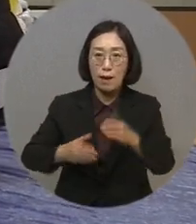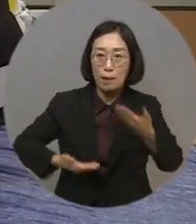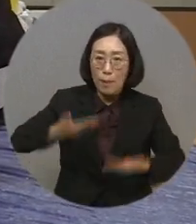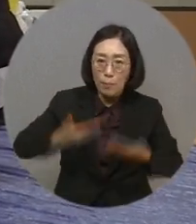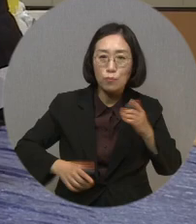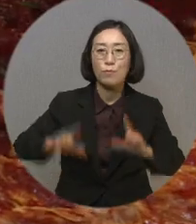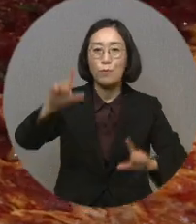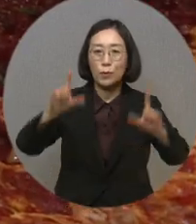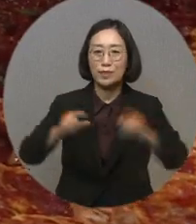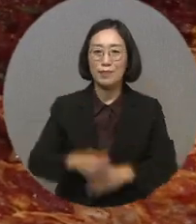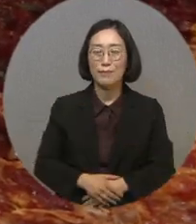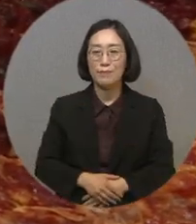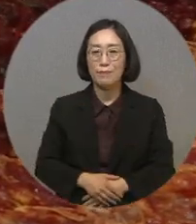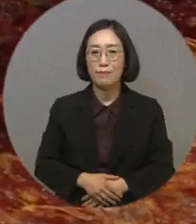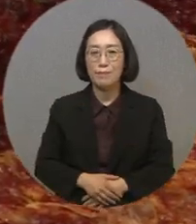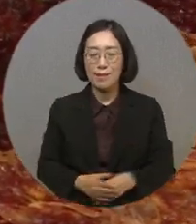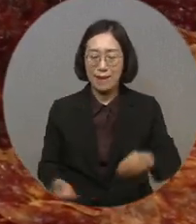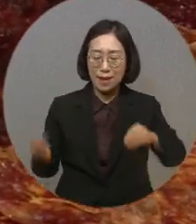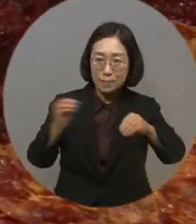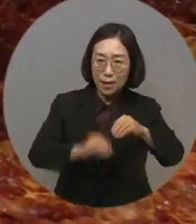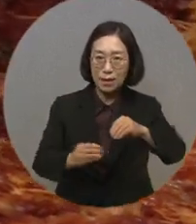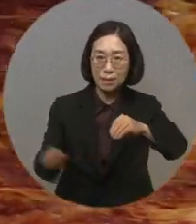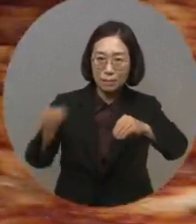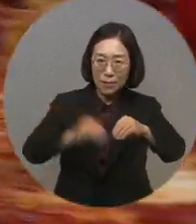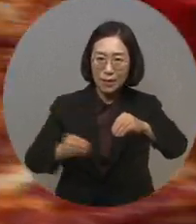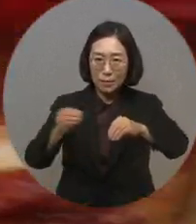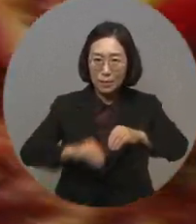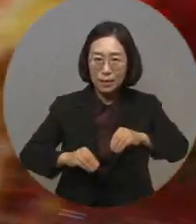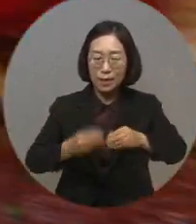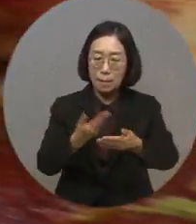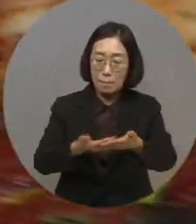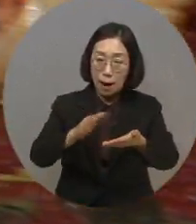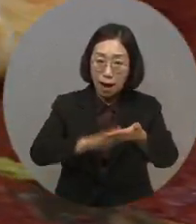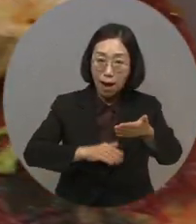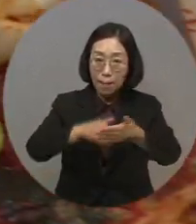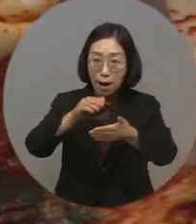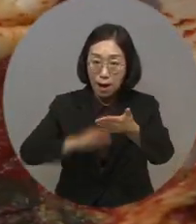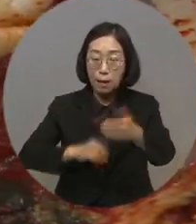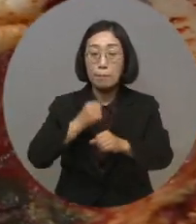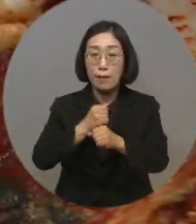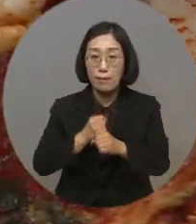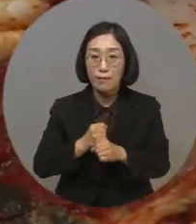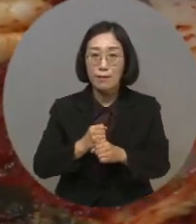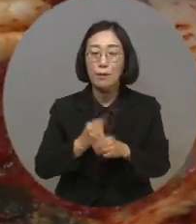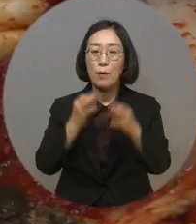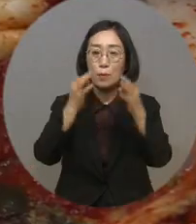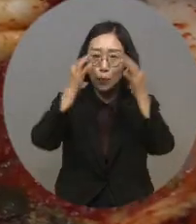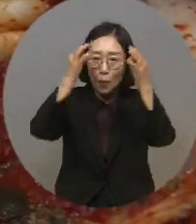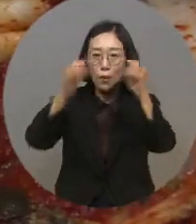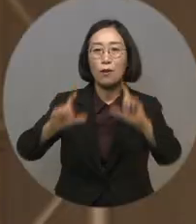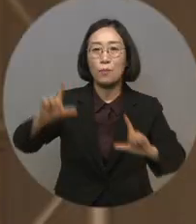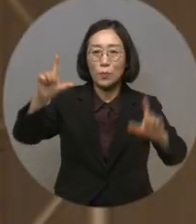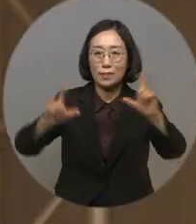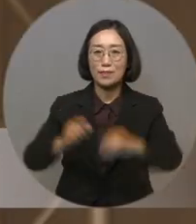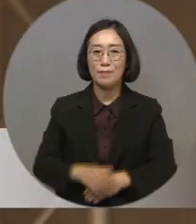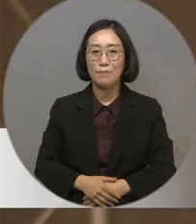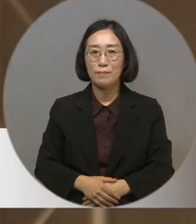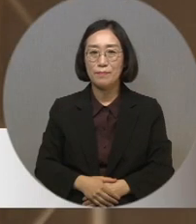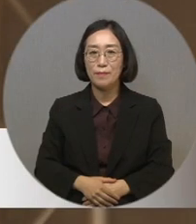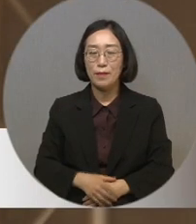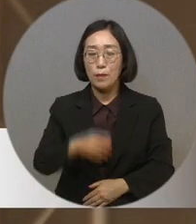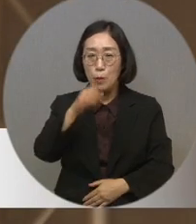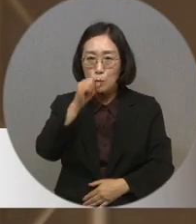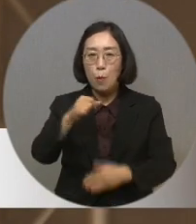없는 모습. 배추 사이사이 양념을 꼼꼼히 바르는 정성스러운 손길이 눈에 띕니다.